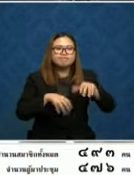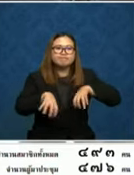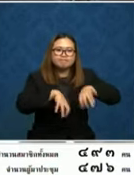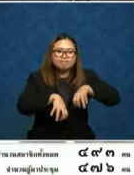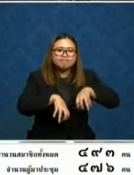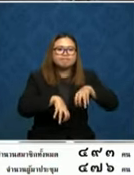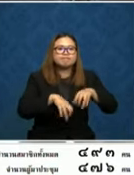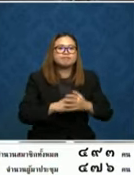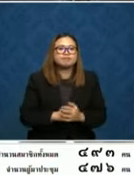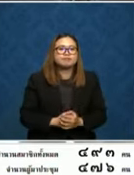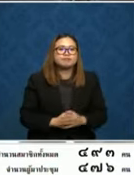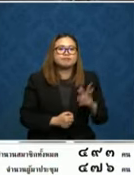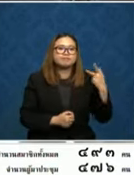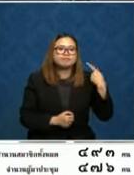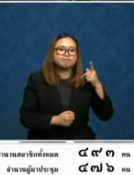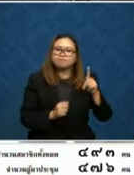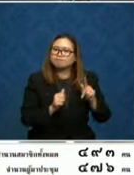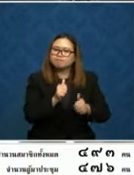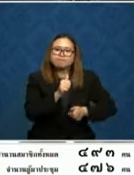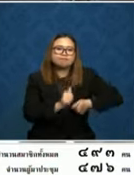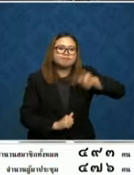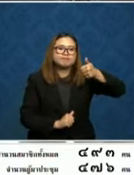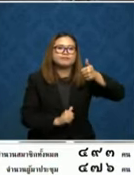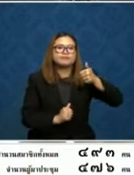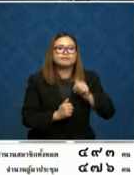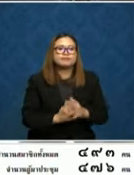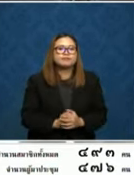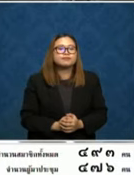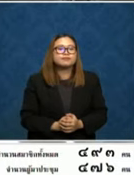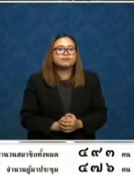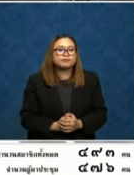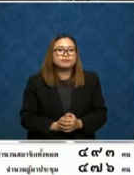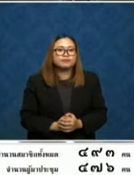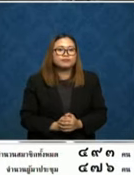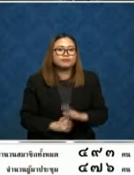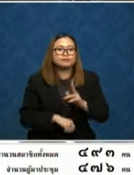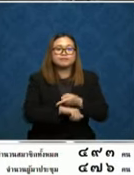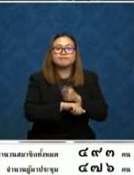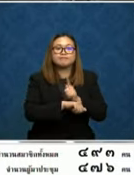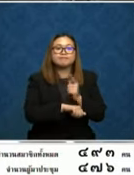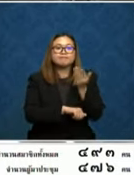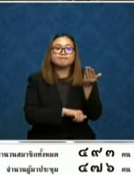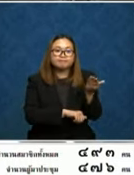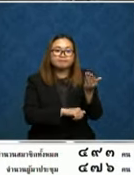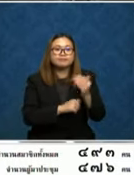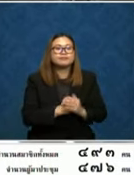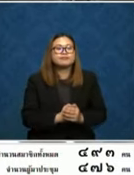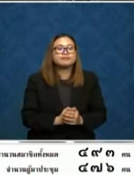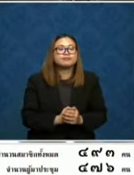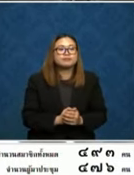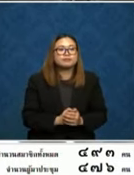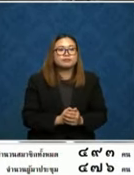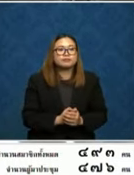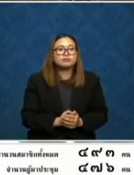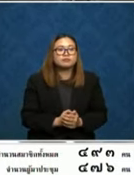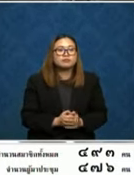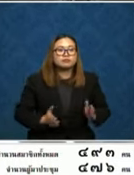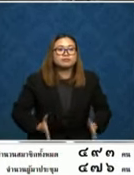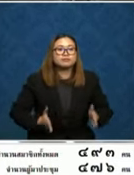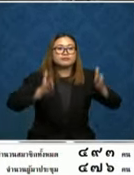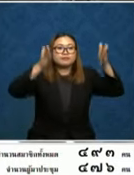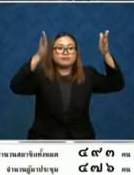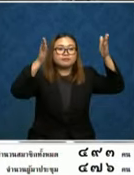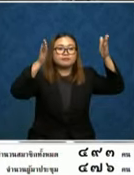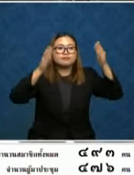พสูงสุดนะครับอีกประเด็นหนึ่งครับท่านประธานก็คือทรัพย์สินที่เป็นอาคารชุดนะ